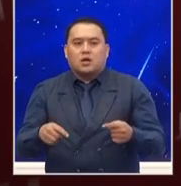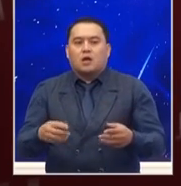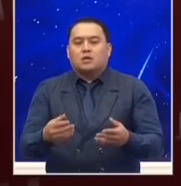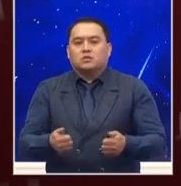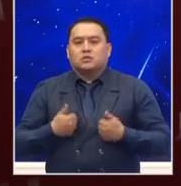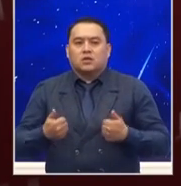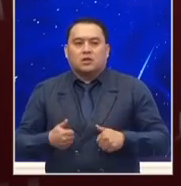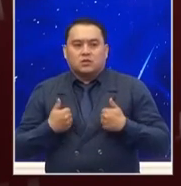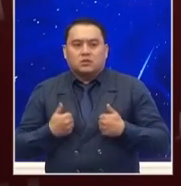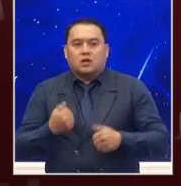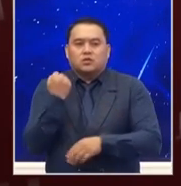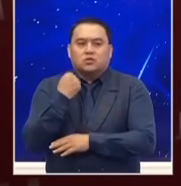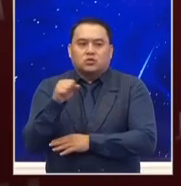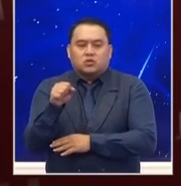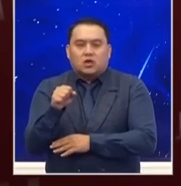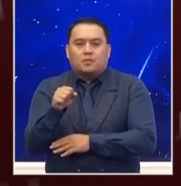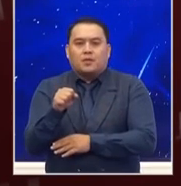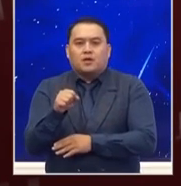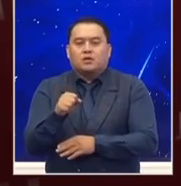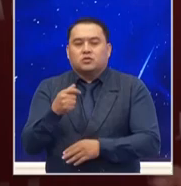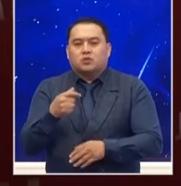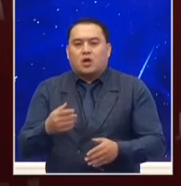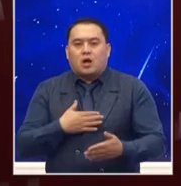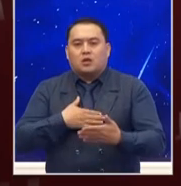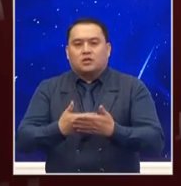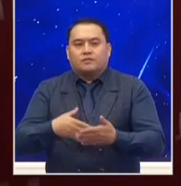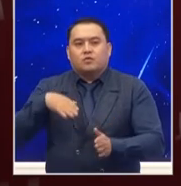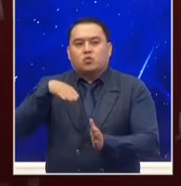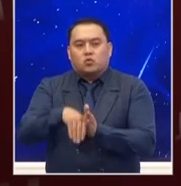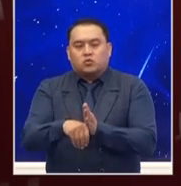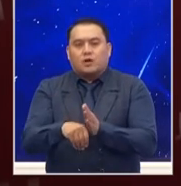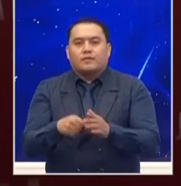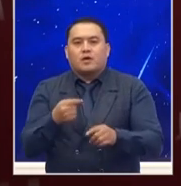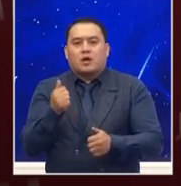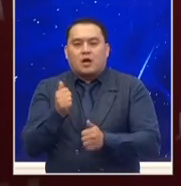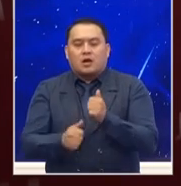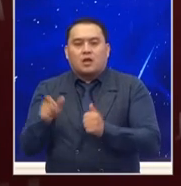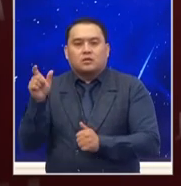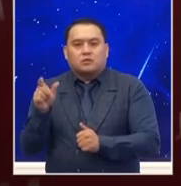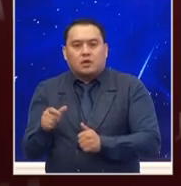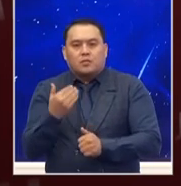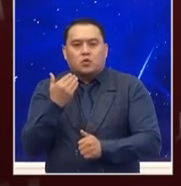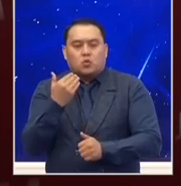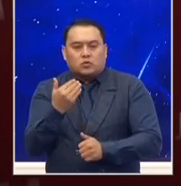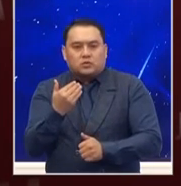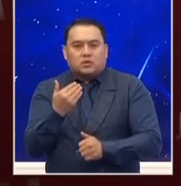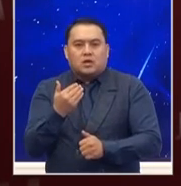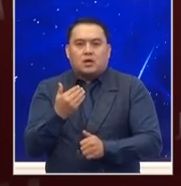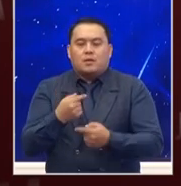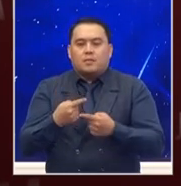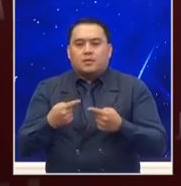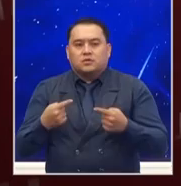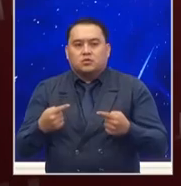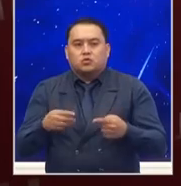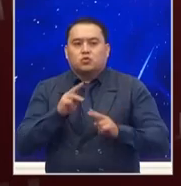тырыстық. Жеңімпаздар болашақта өңіріміздің дамуына сүбелі үлес қосады деп ойлаймын. Кәсіп ашқан азамат өзіне табыс әкеліп қана қоймай, басқаларды